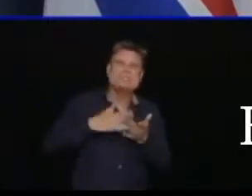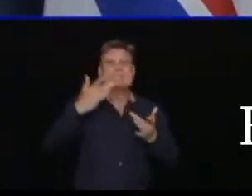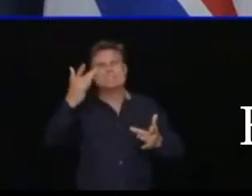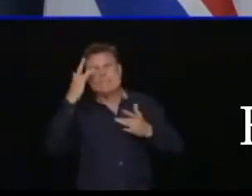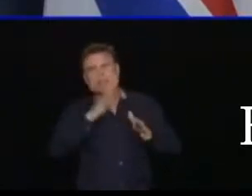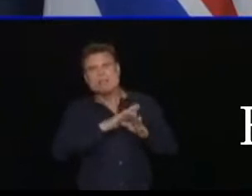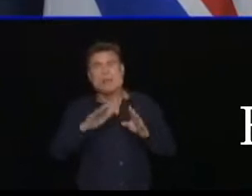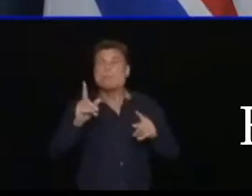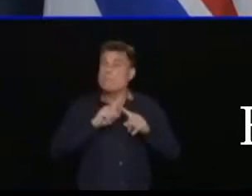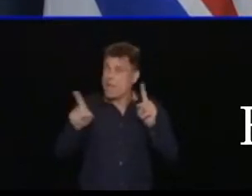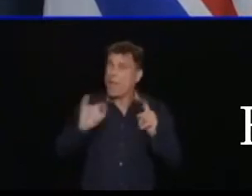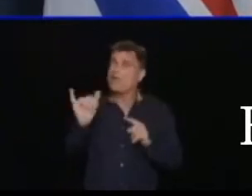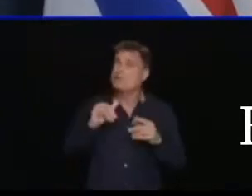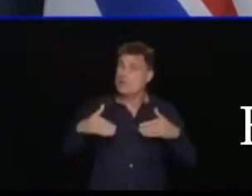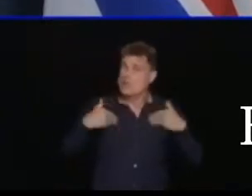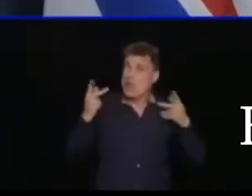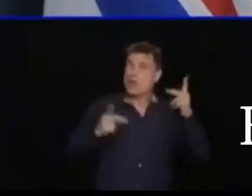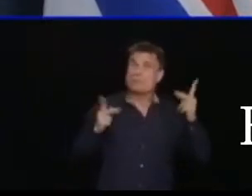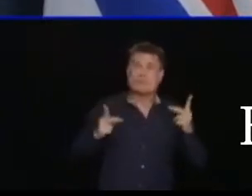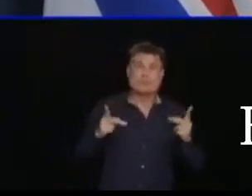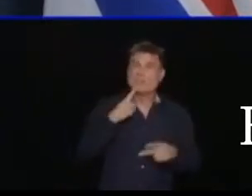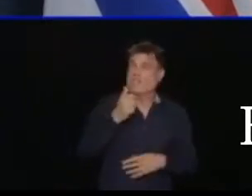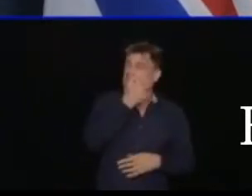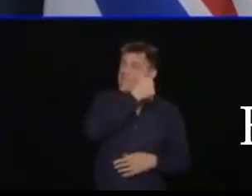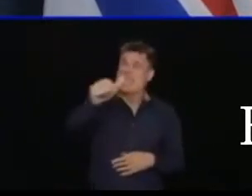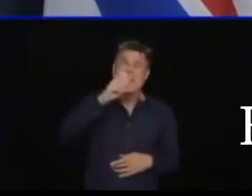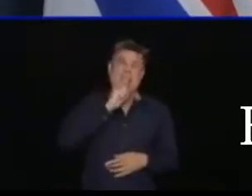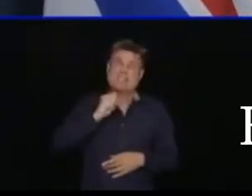成了特别的很大的影响。